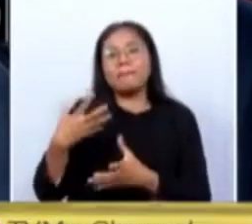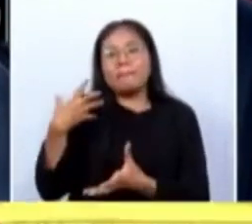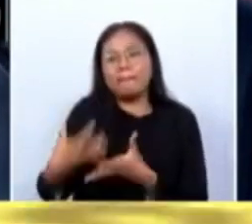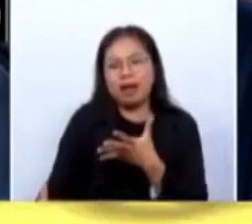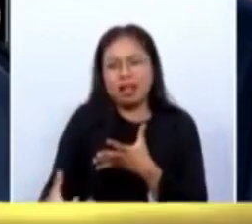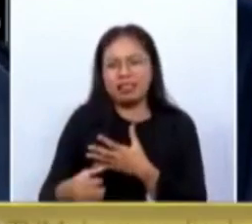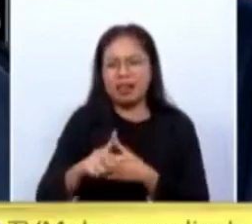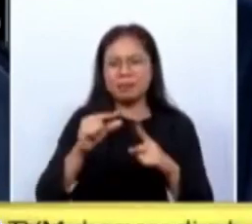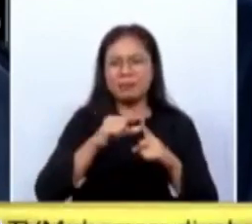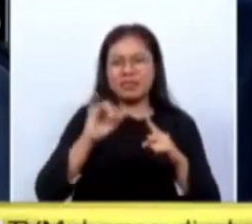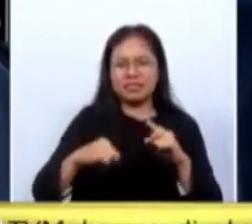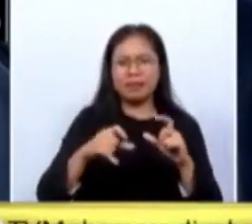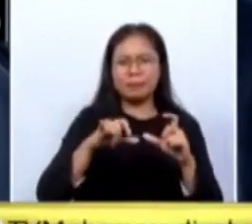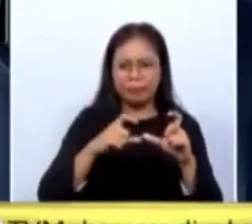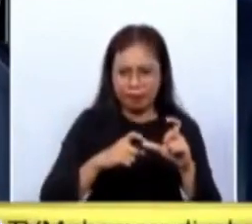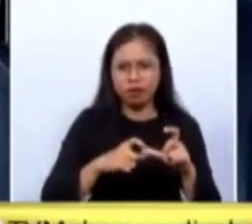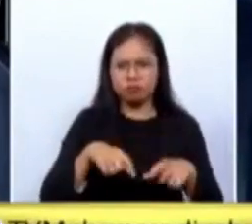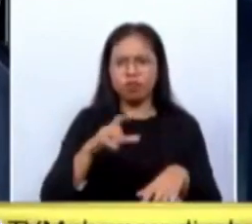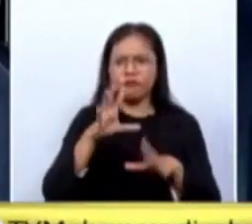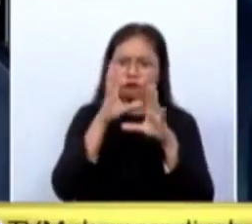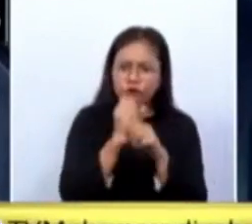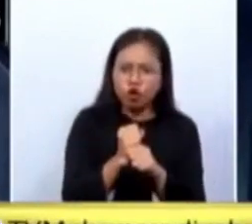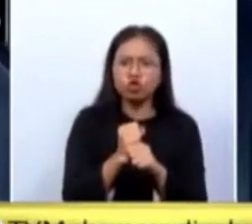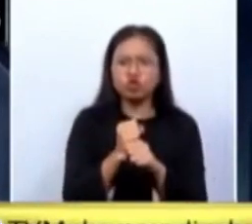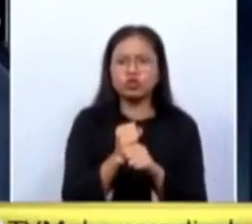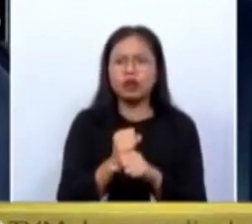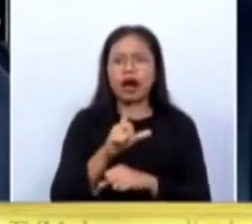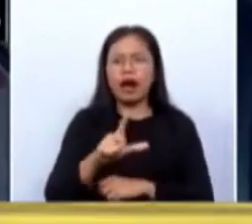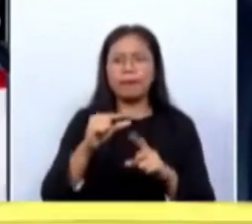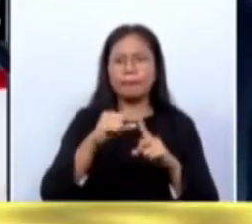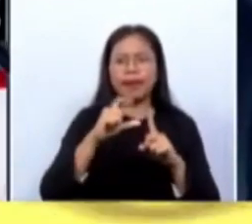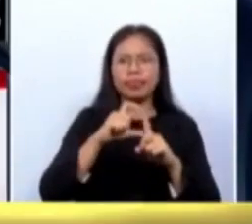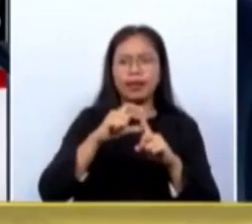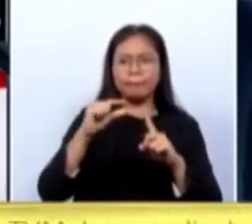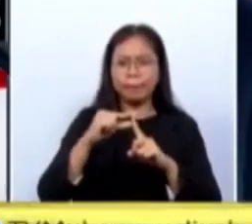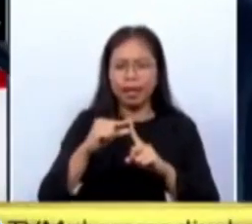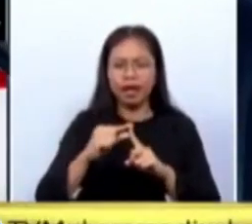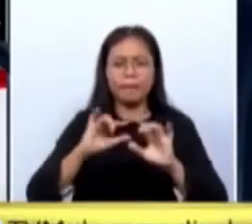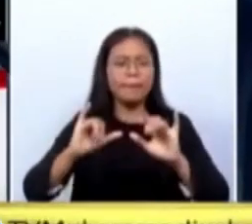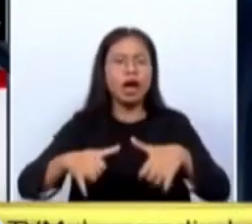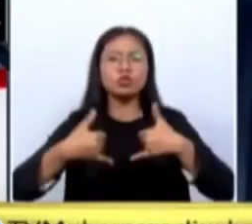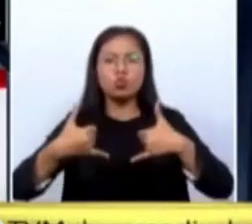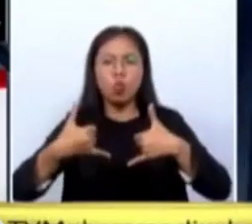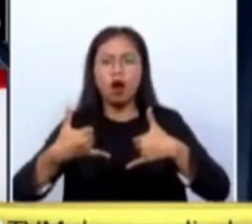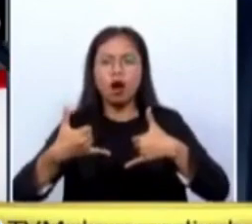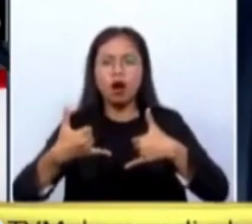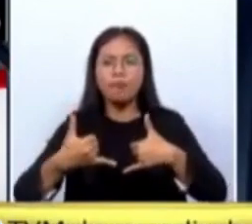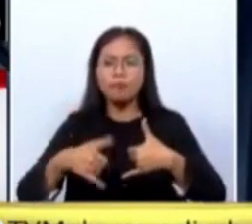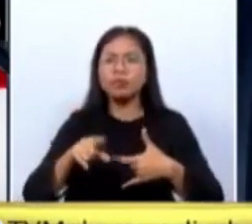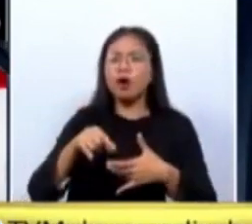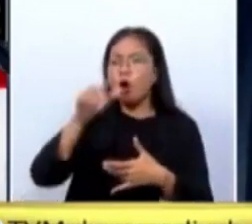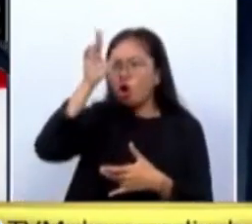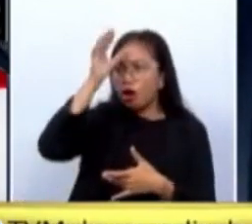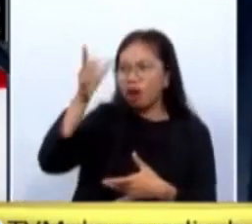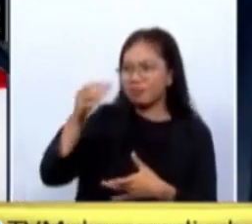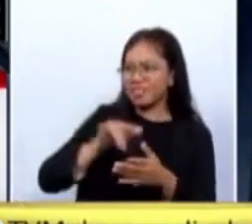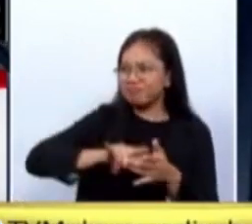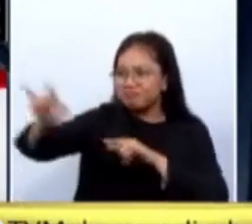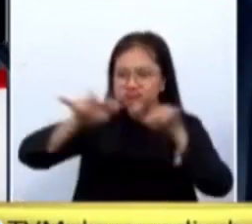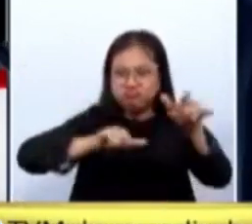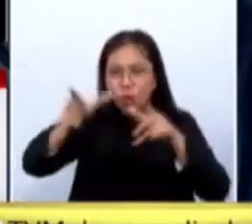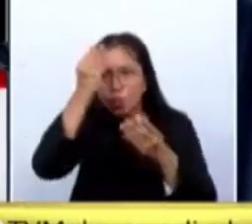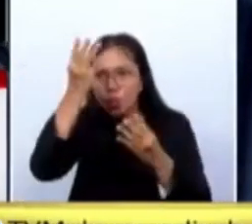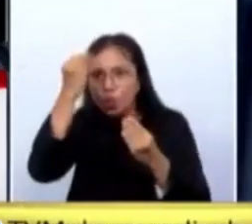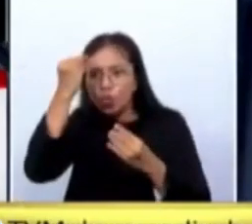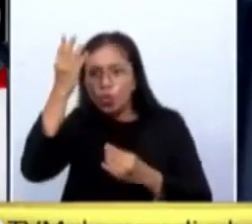untuk memberangkatkan orang-orang anak-anak hebat ke sana Namun demikian ketika mereka sudah balik mereka mesti diberikan ruang untuk bisa